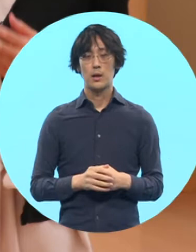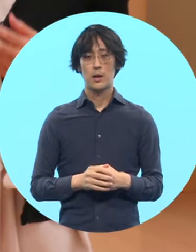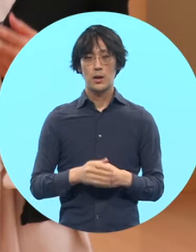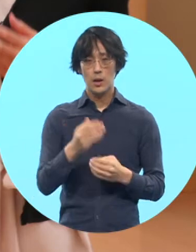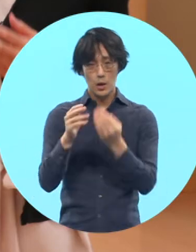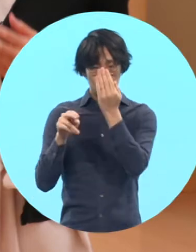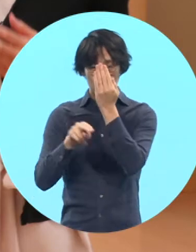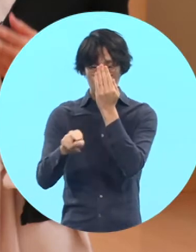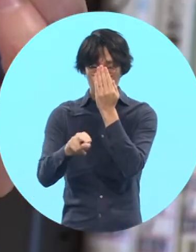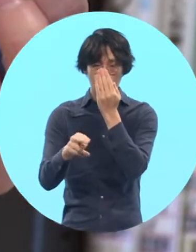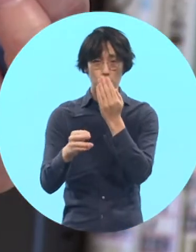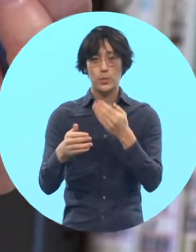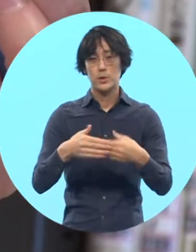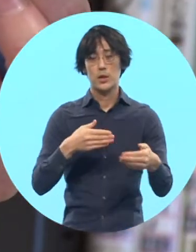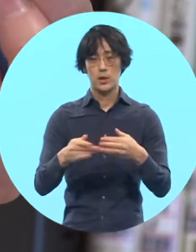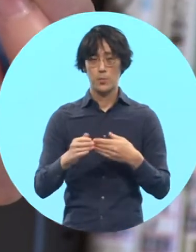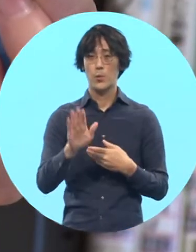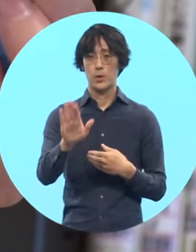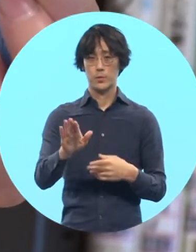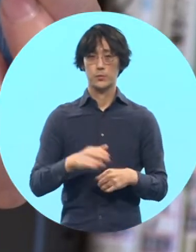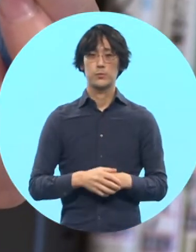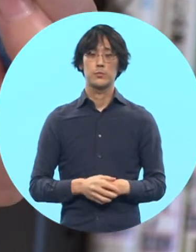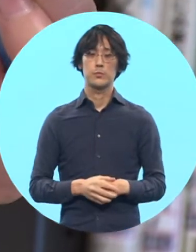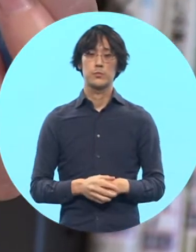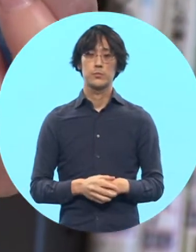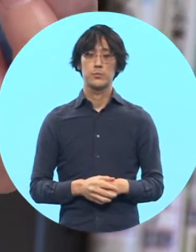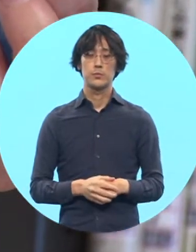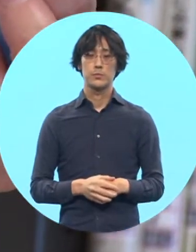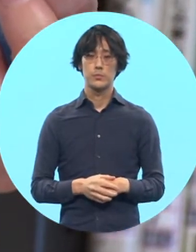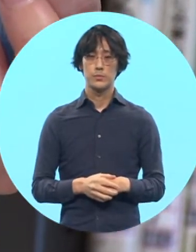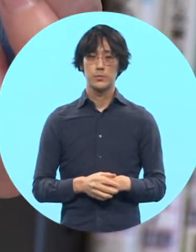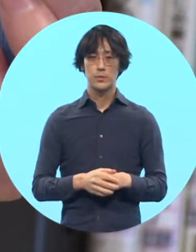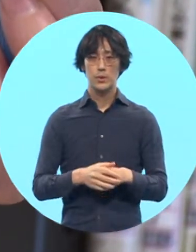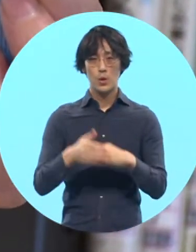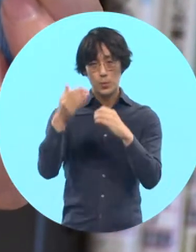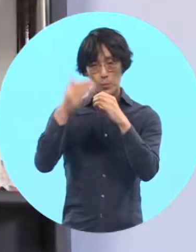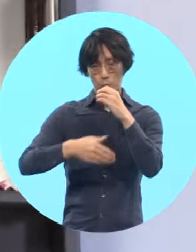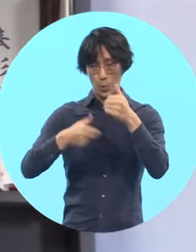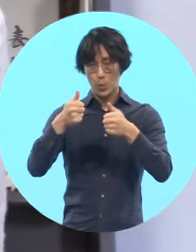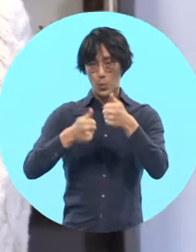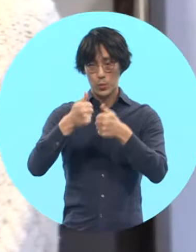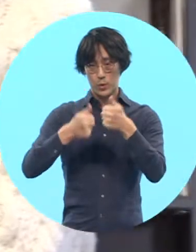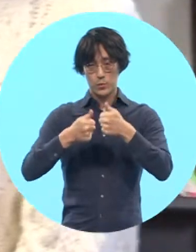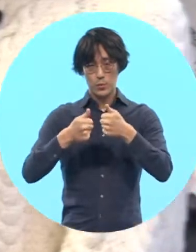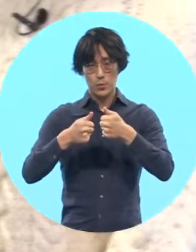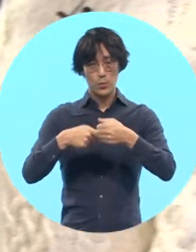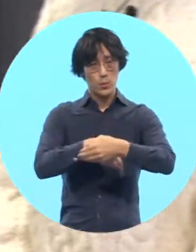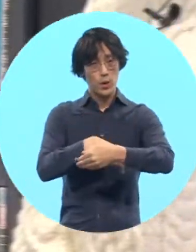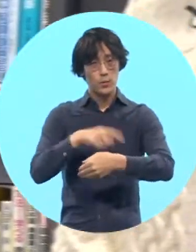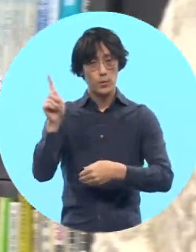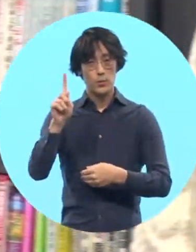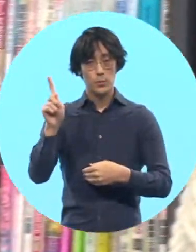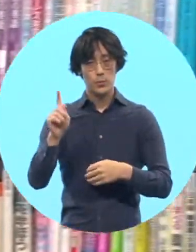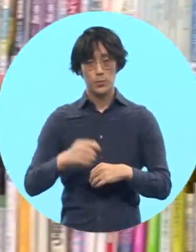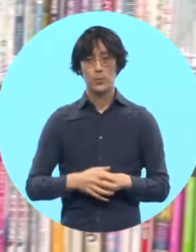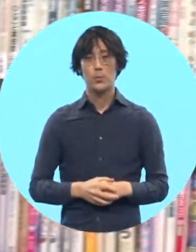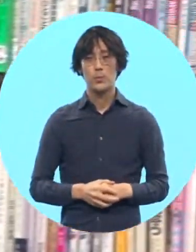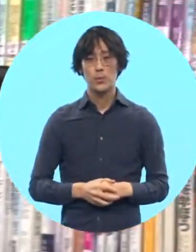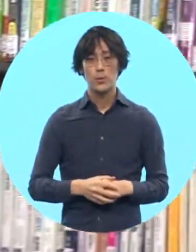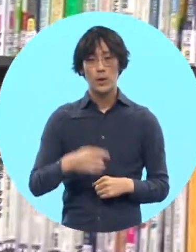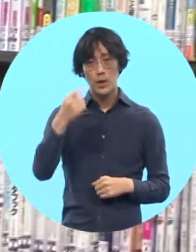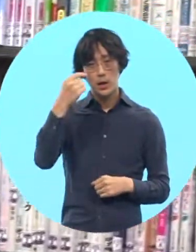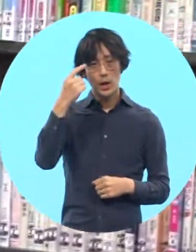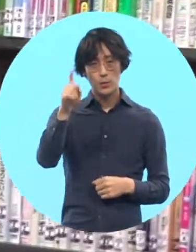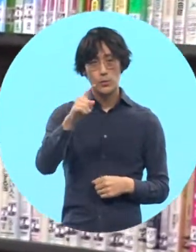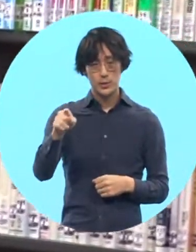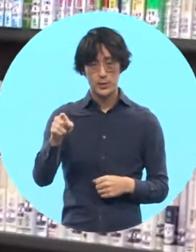。 外国人フォトコンテストっていうのはどういったものなんですか？ はい、これは金沢市在住の外国人